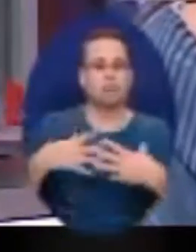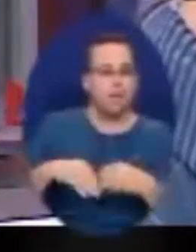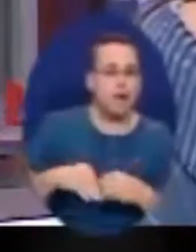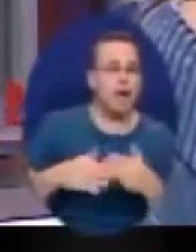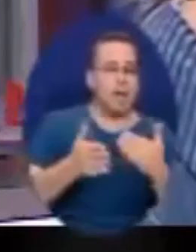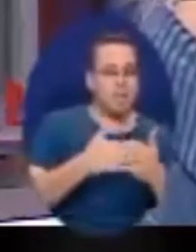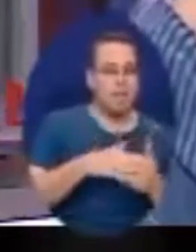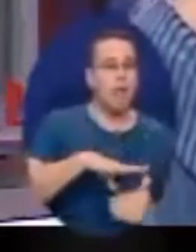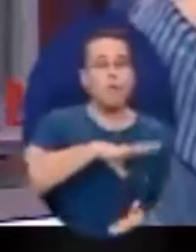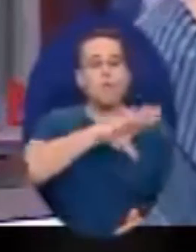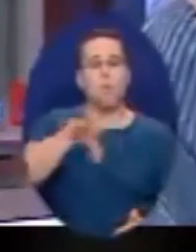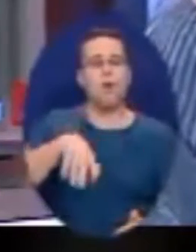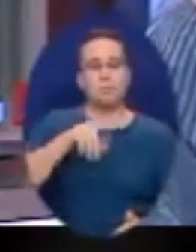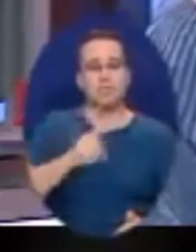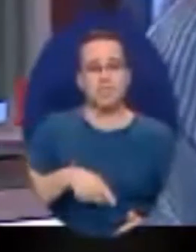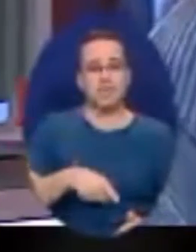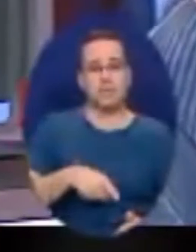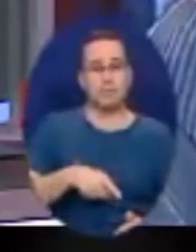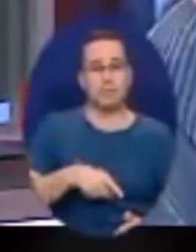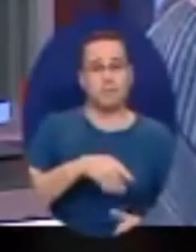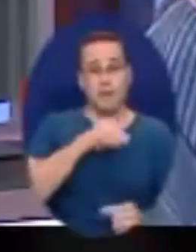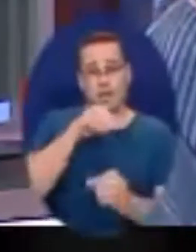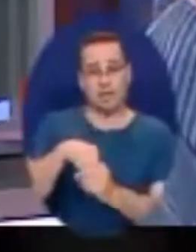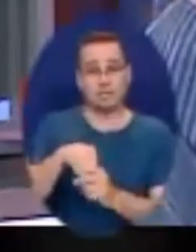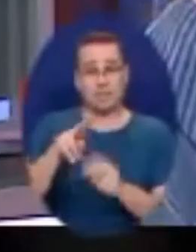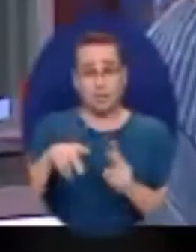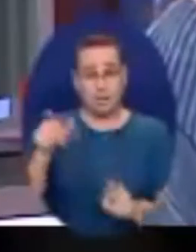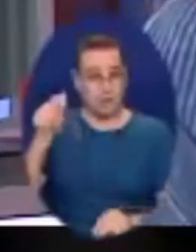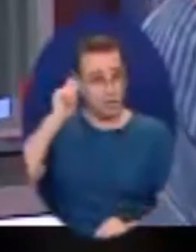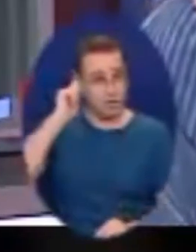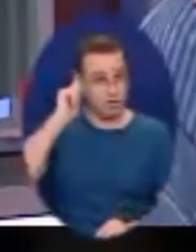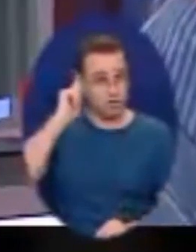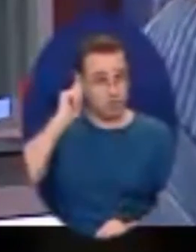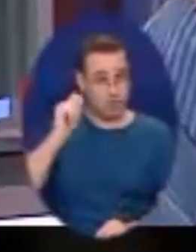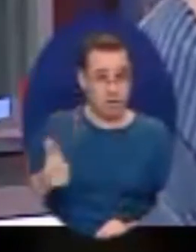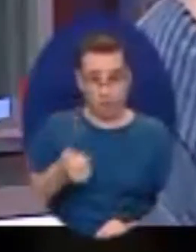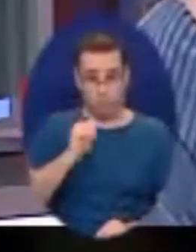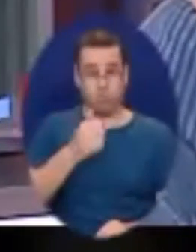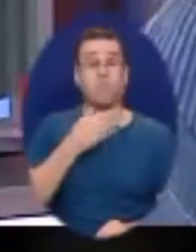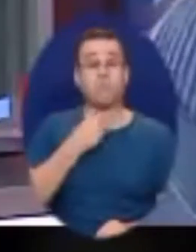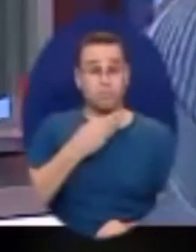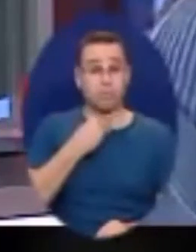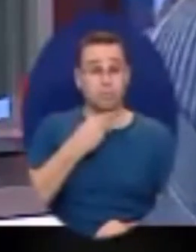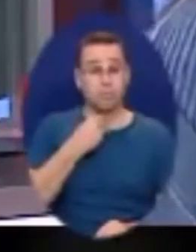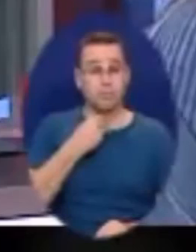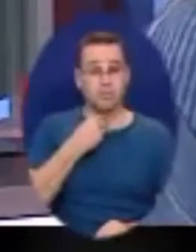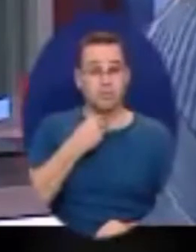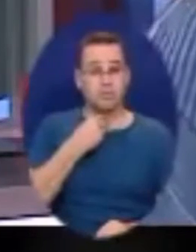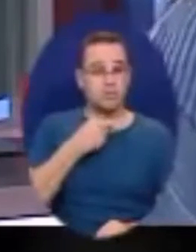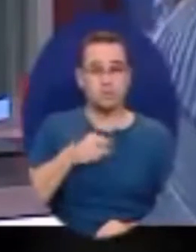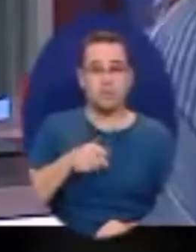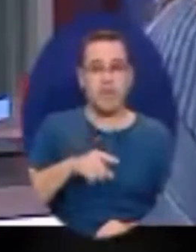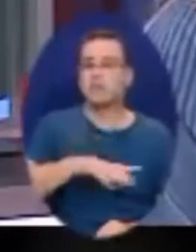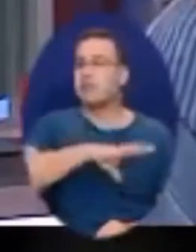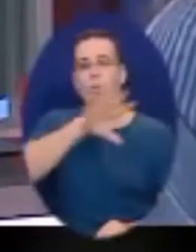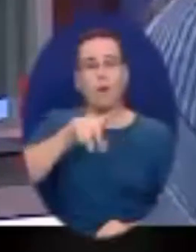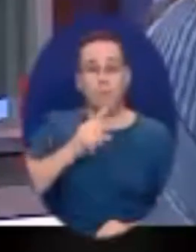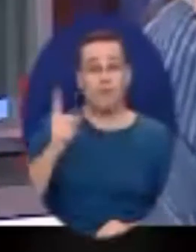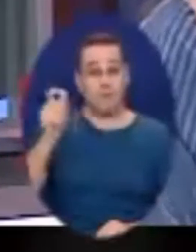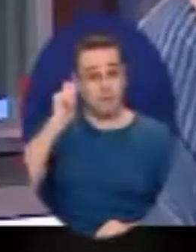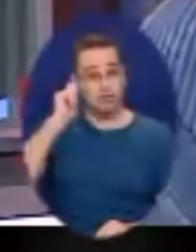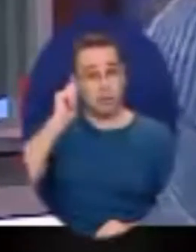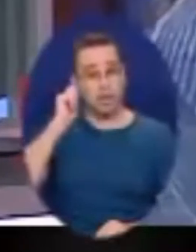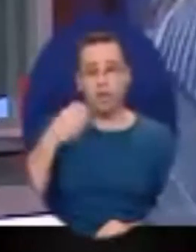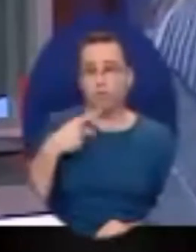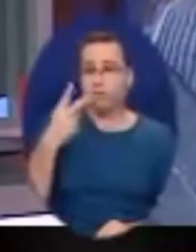הבעל, כולם צריכים להתגייס לטיפול. אישה בדרך כלל, התמכרות לאלכוהול, אצל כולם זה לא בא לבד, אבל אצל אישה